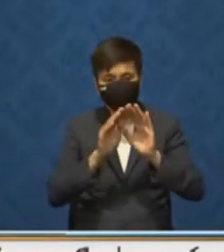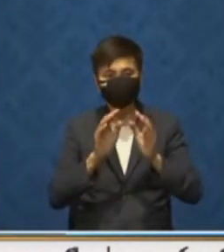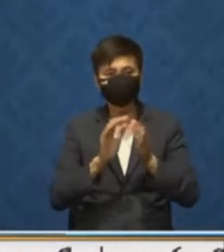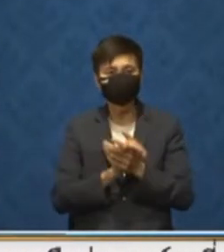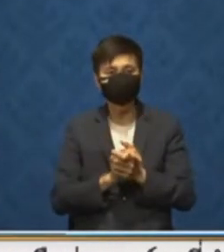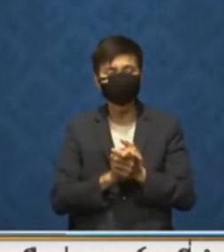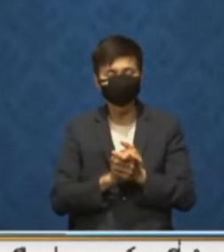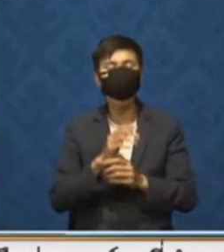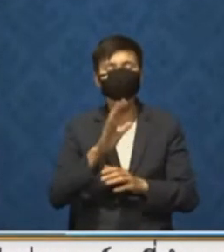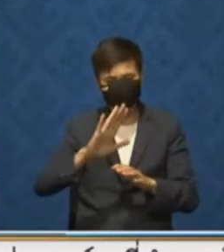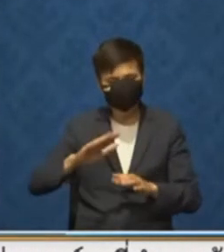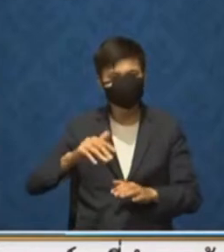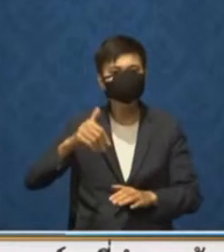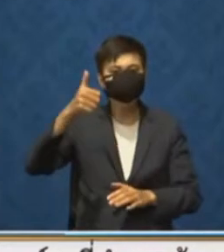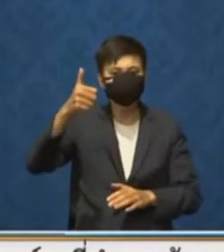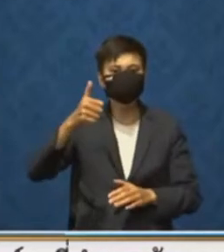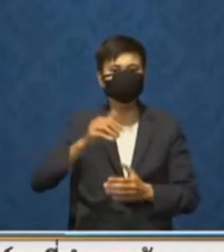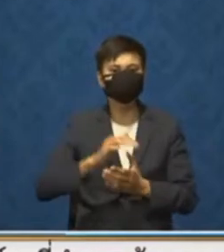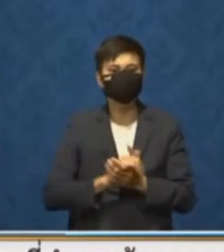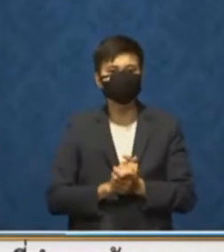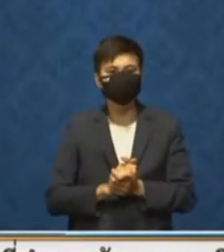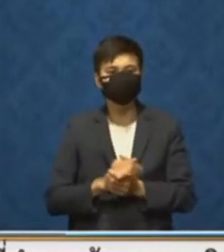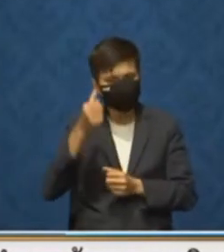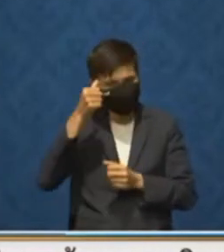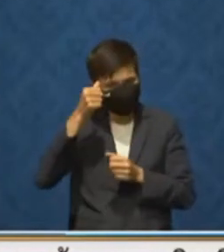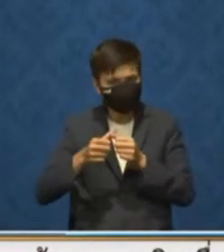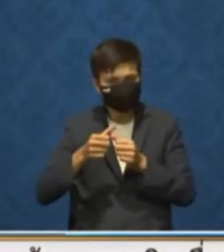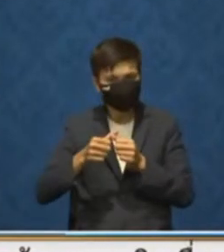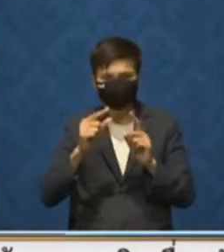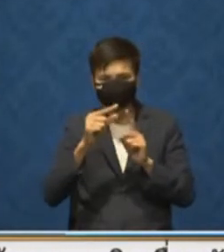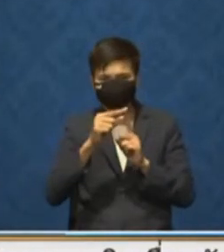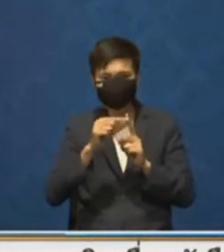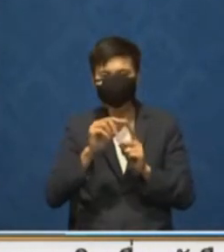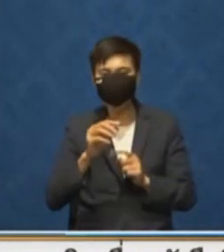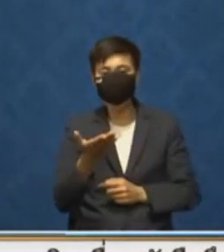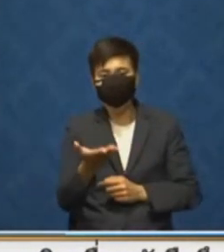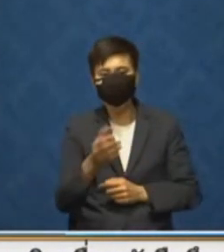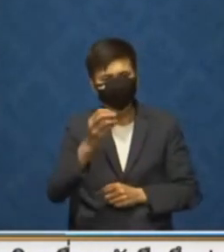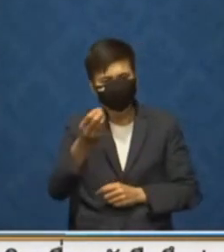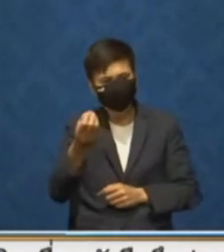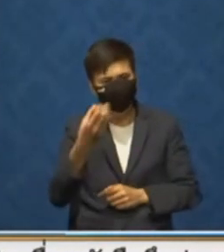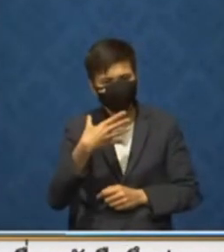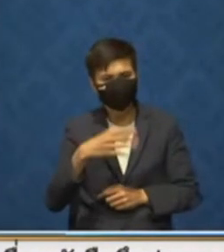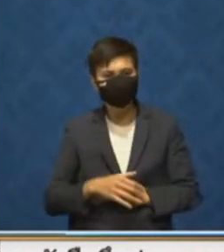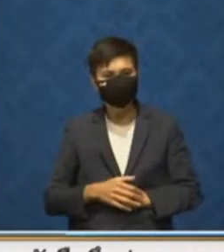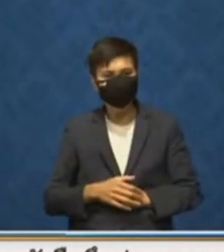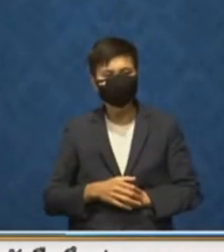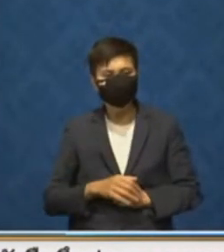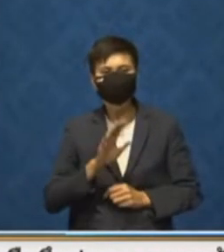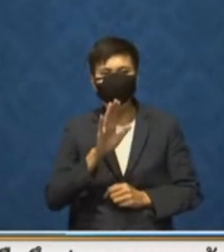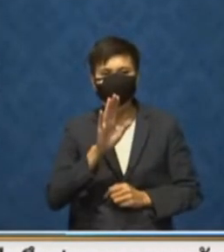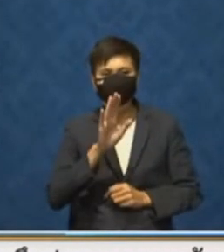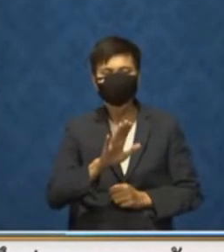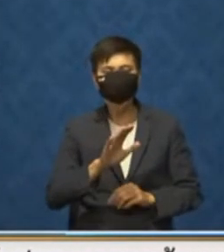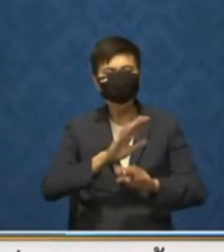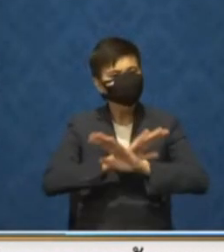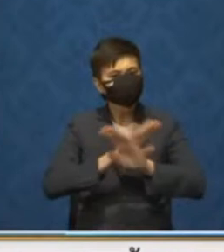ขึ้นจำอยู่คำนี่นั่นบอกว่าอยากถอยนะทำ